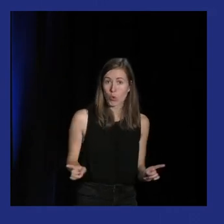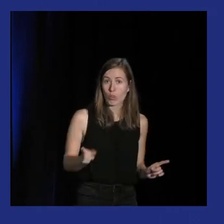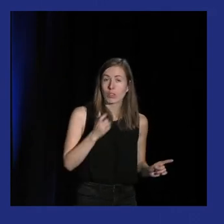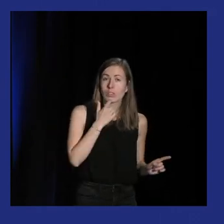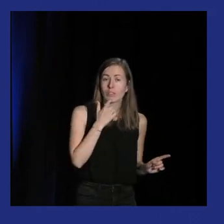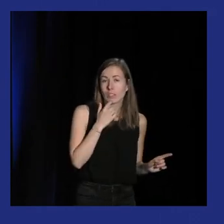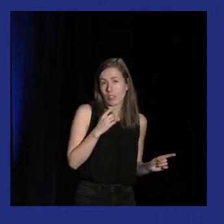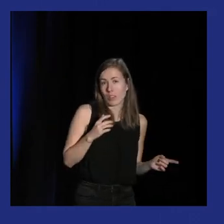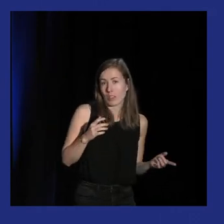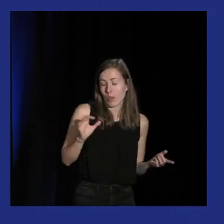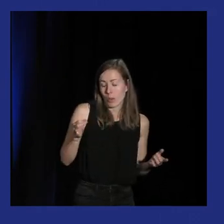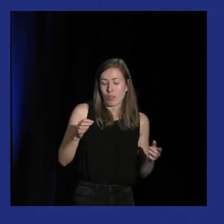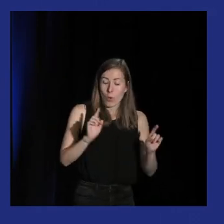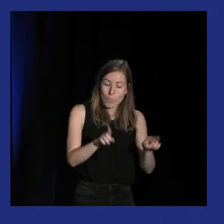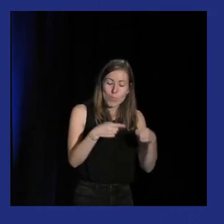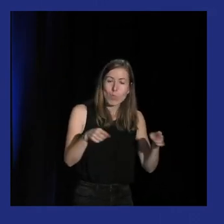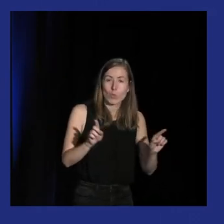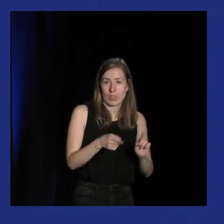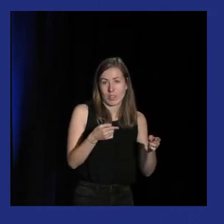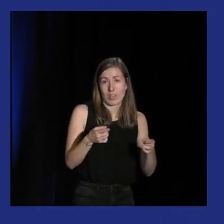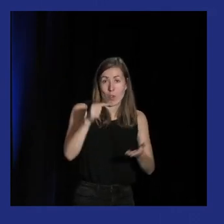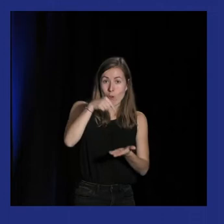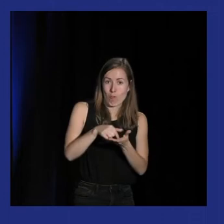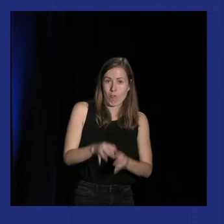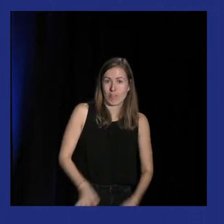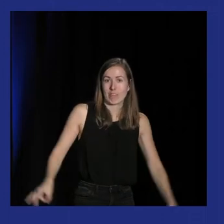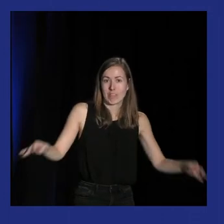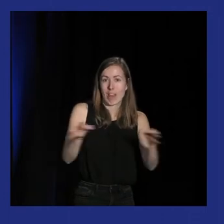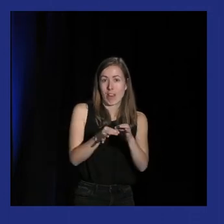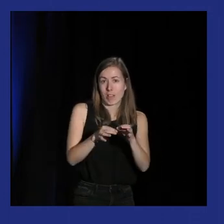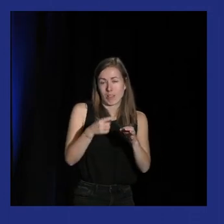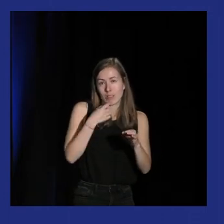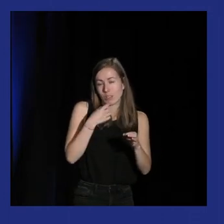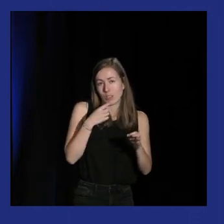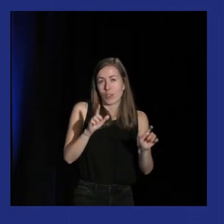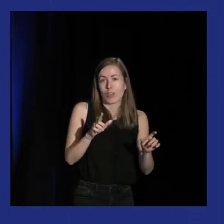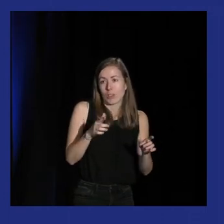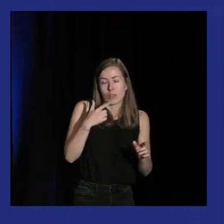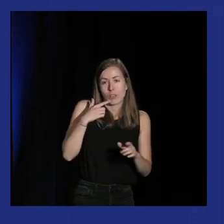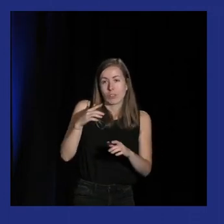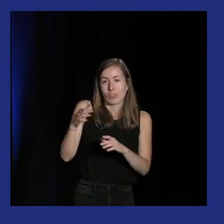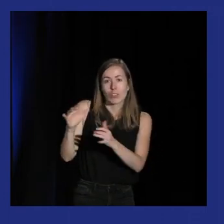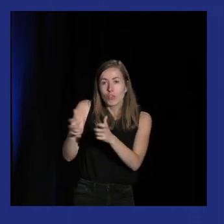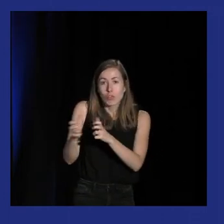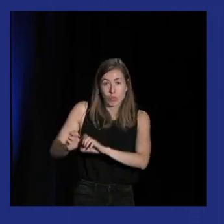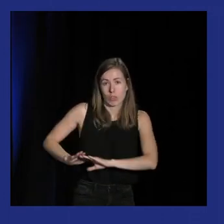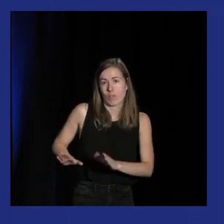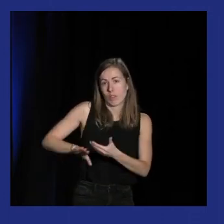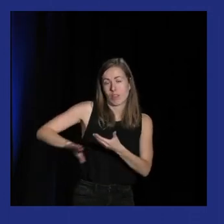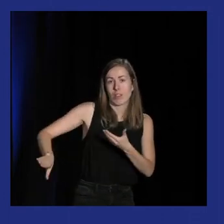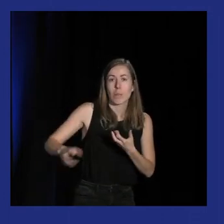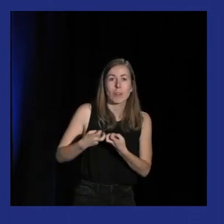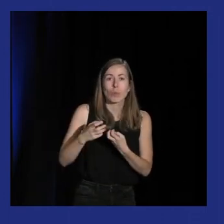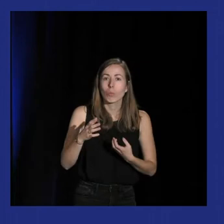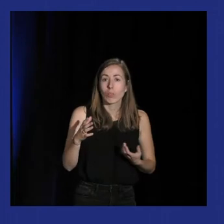il faut bien comprendre qu'une musique orchestrée en salle pour moi c'est plus de la musique de jeux vidéo quand on dit ah ou mettre sous effort etc bon on adore tous